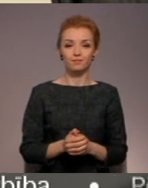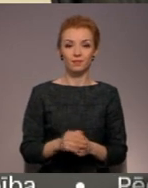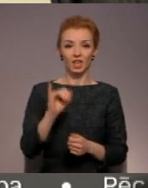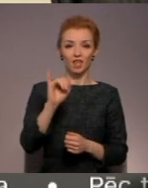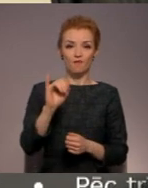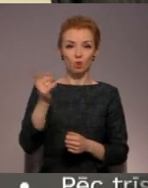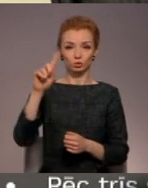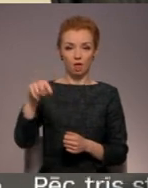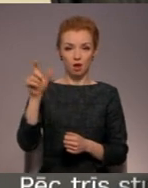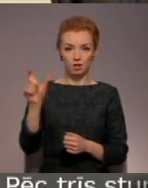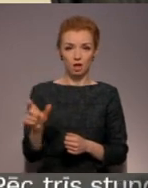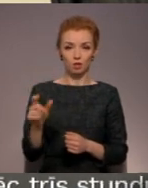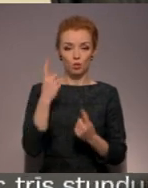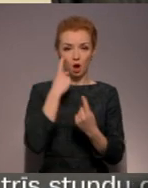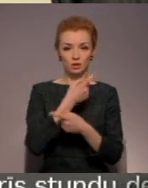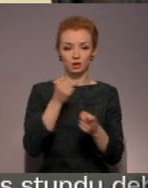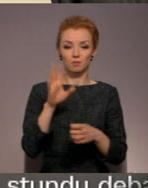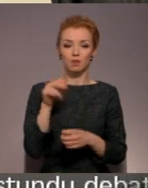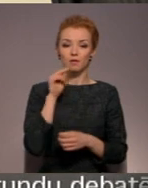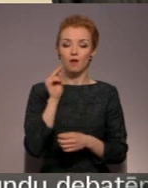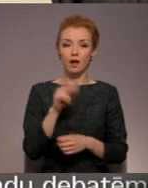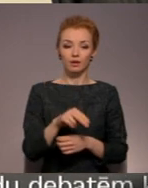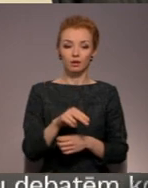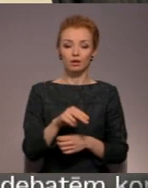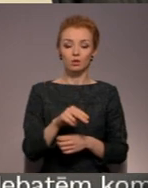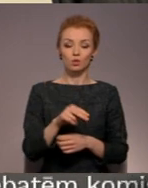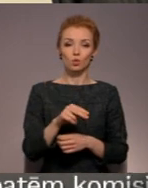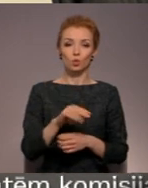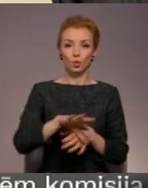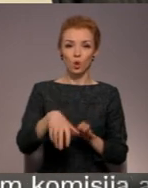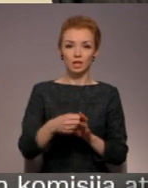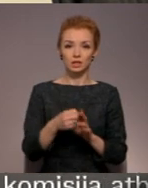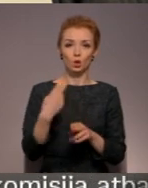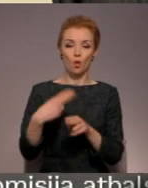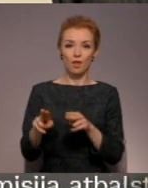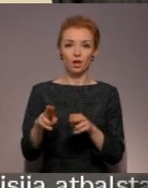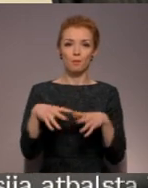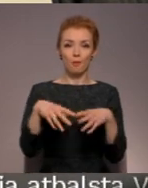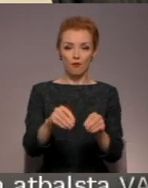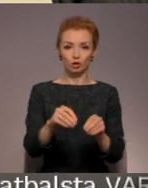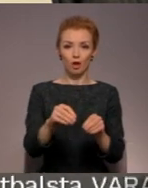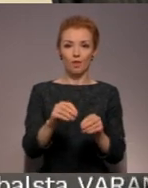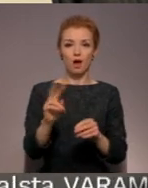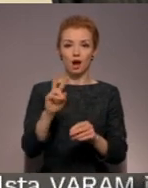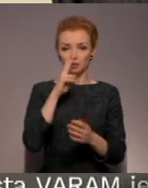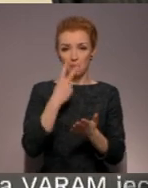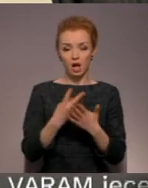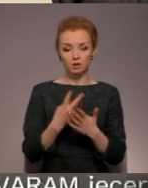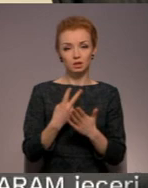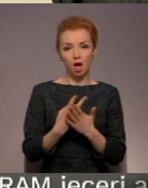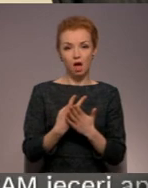Ivaru Sergetu atzīt par vainīgu, noziedzīgu nodarījumu izdarīšanā, kas